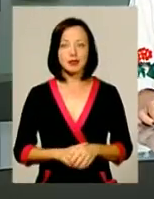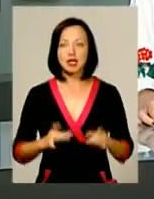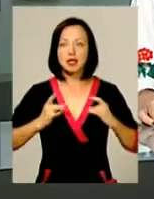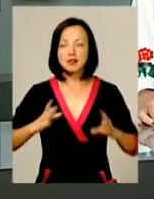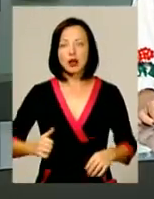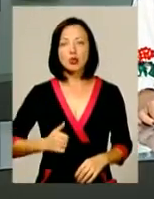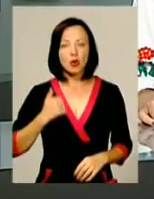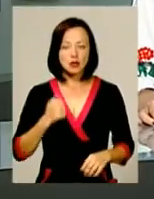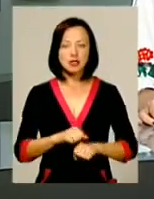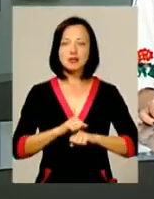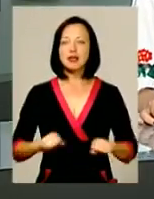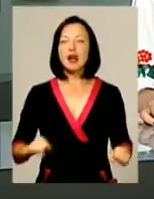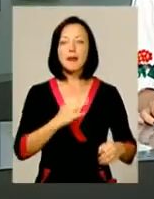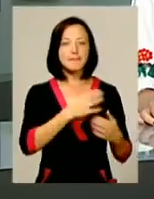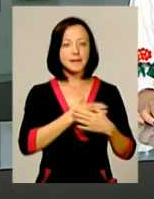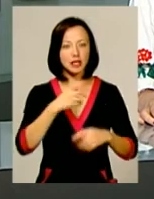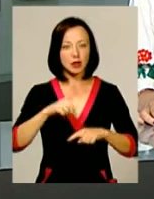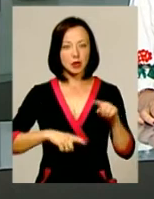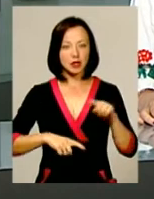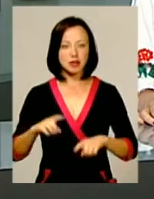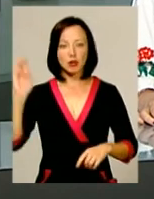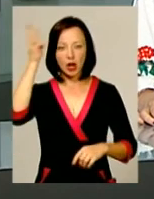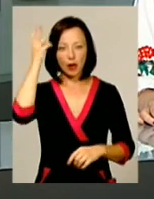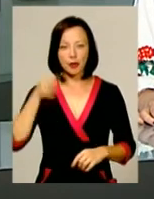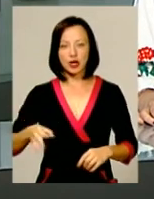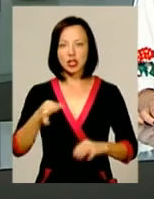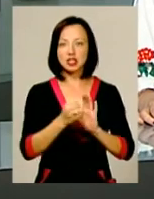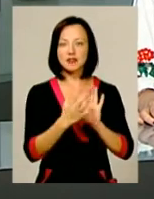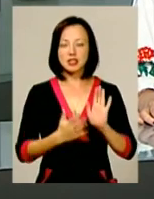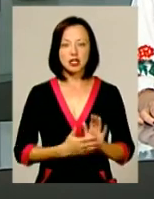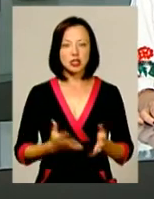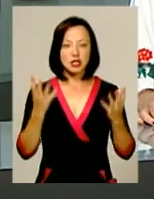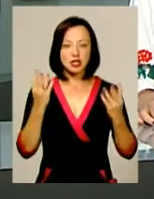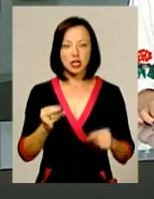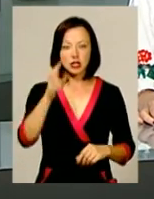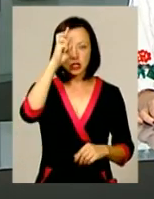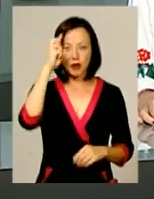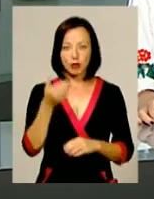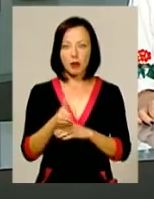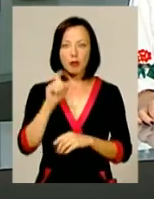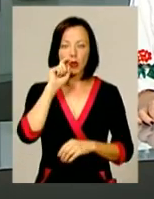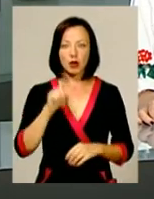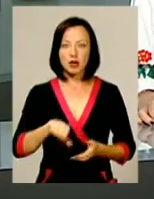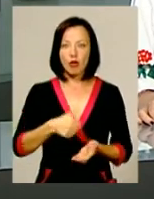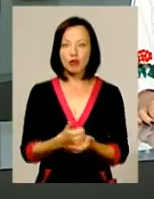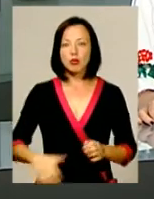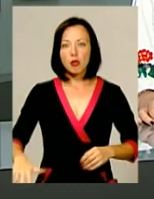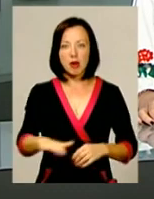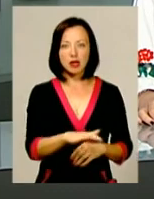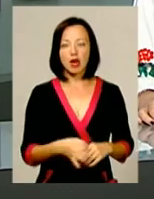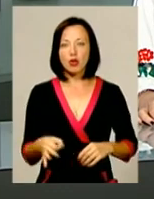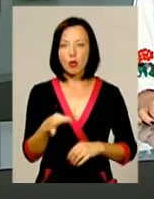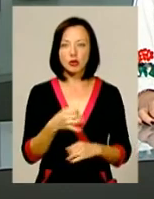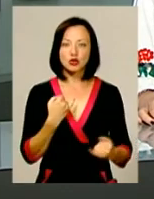Свято гордості, звитяги і патріотизму. Хмельниччина відзначила День державного прапора України. На головному майдані